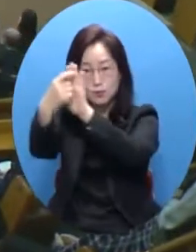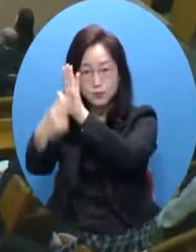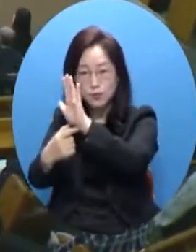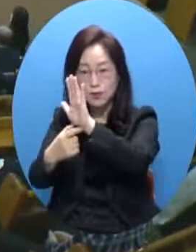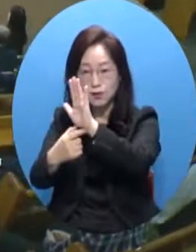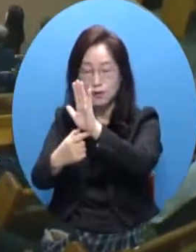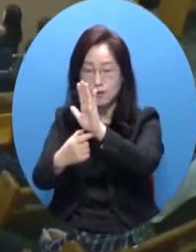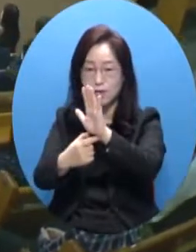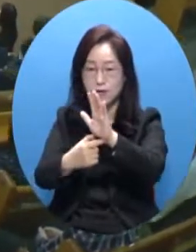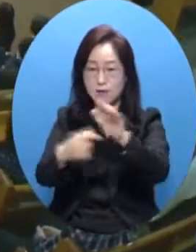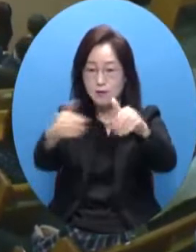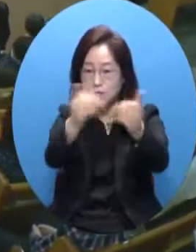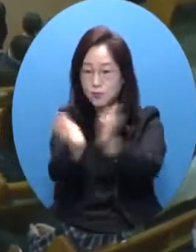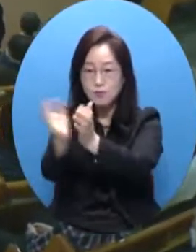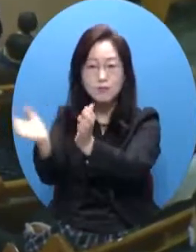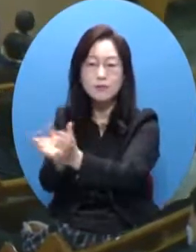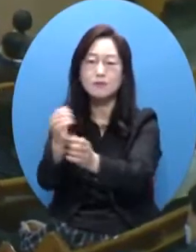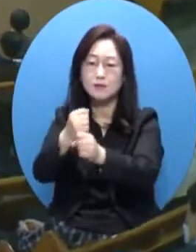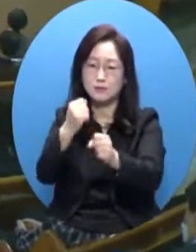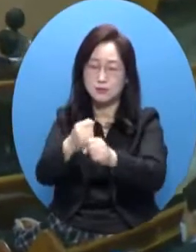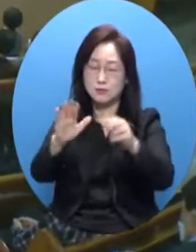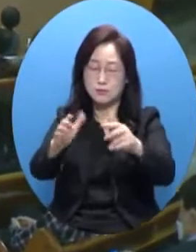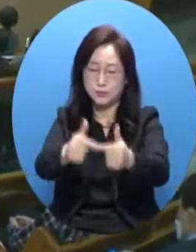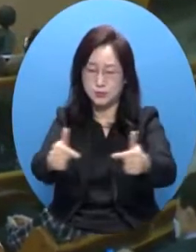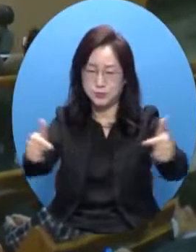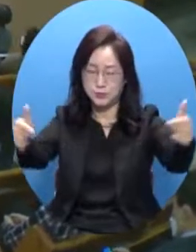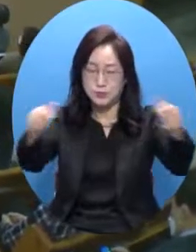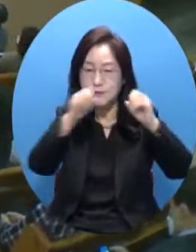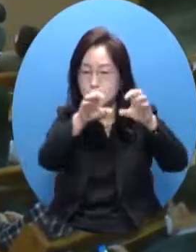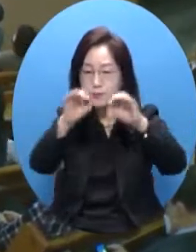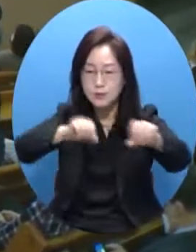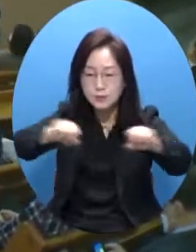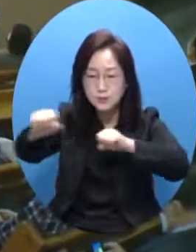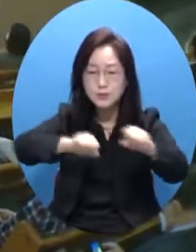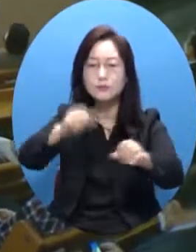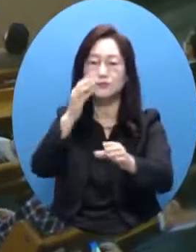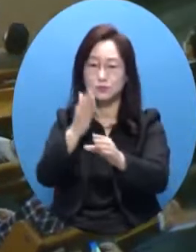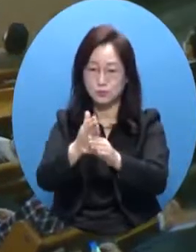크게 붕하여 전 세계 선교활동을 활발히 펼치고 있는 것입니다.